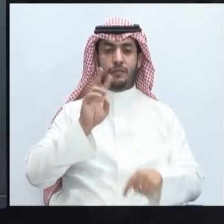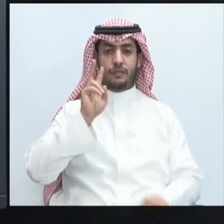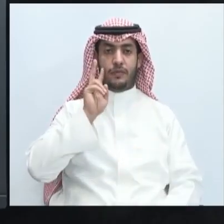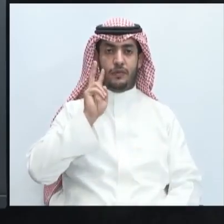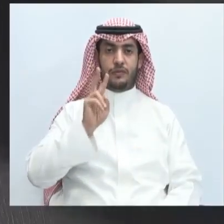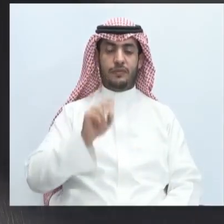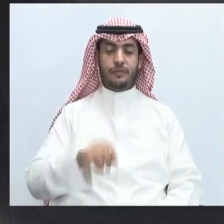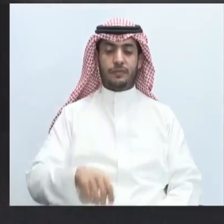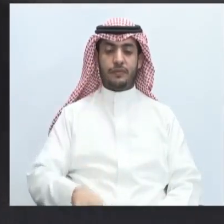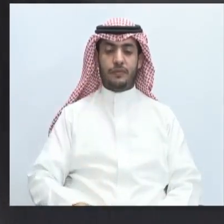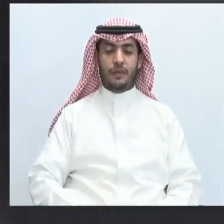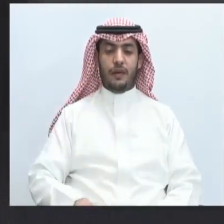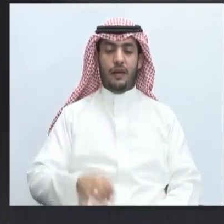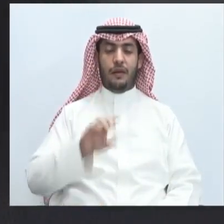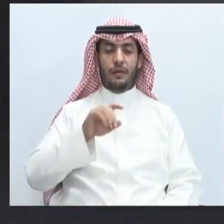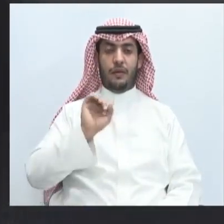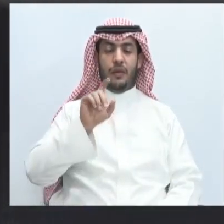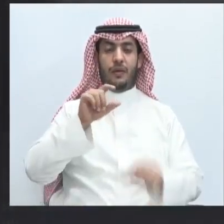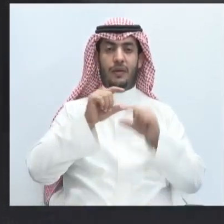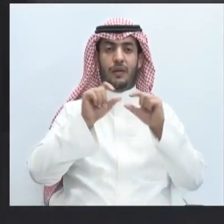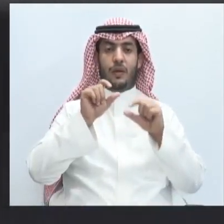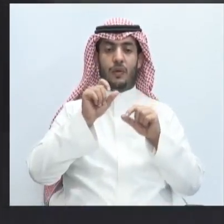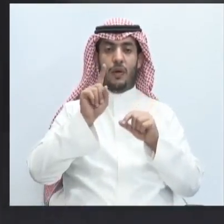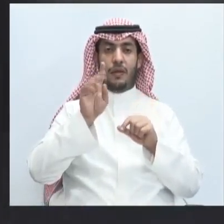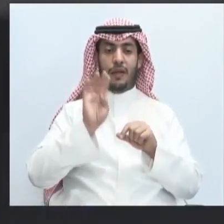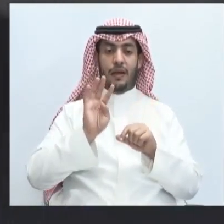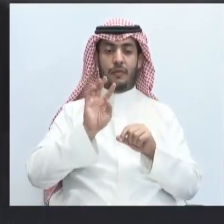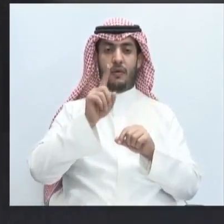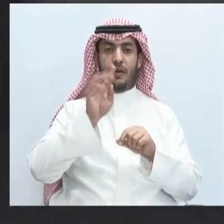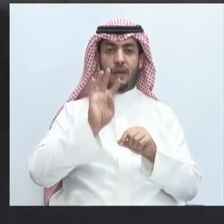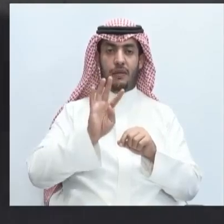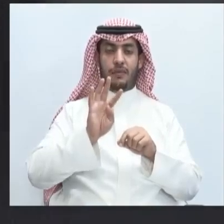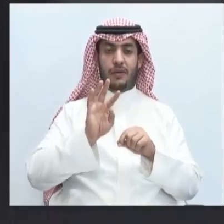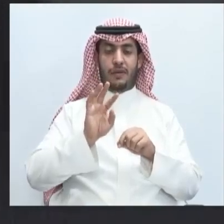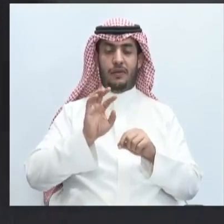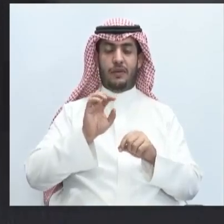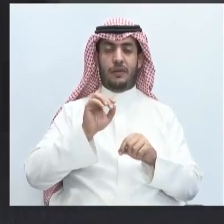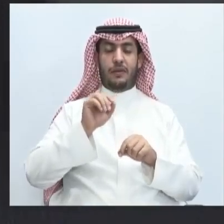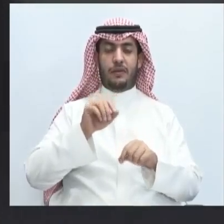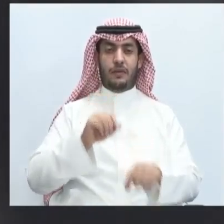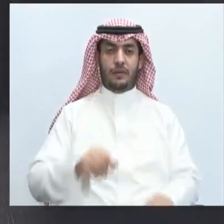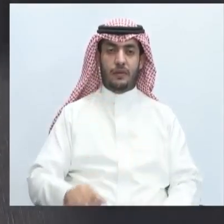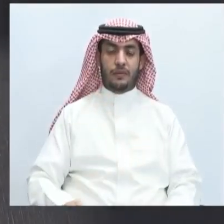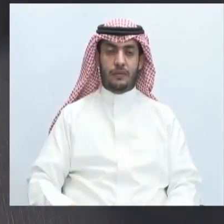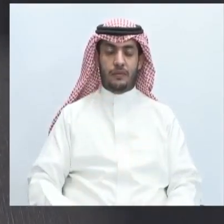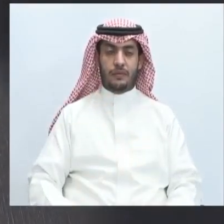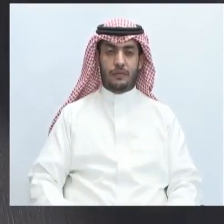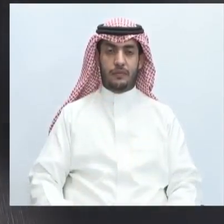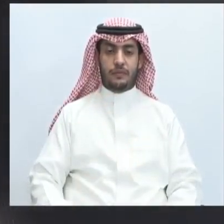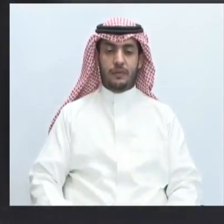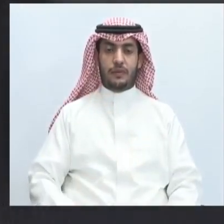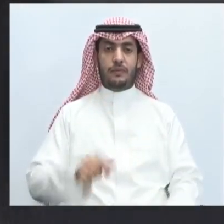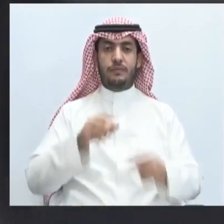انظروا معي لدي هنا مثلنا الكسر الاول ربعين صح ولا لا قطعتين من الارباع طيب بارك الله فيكم